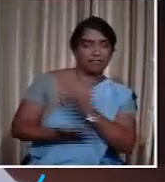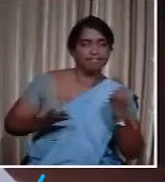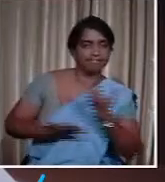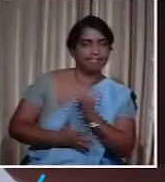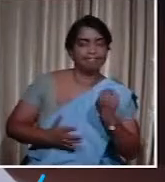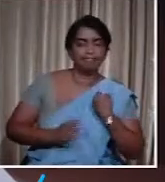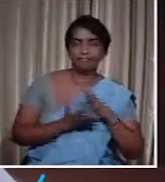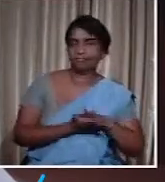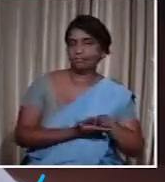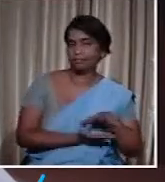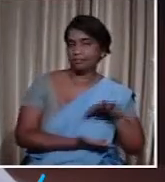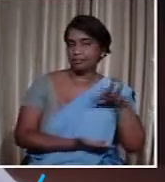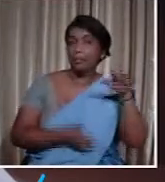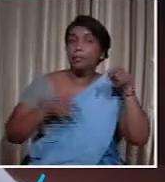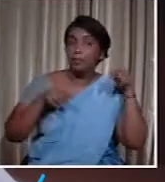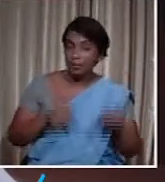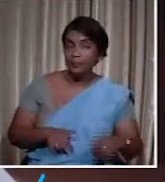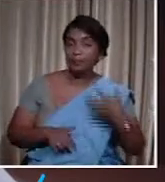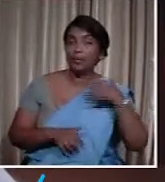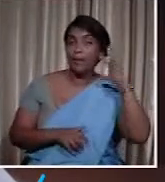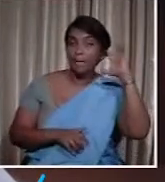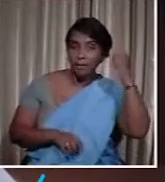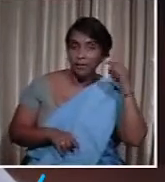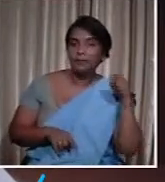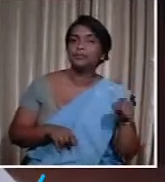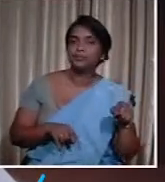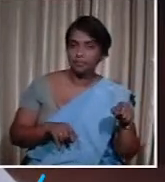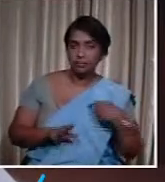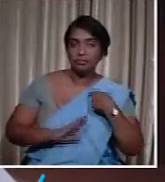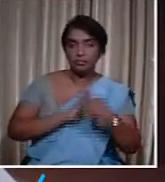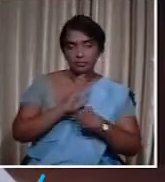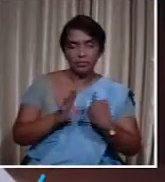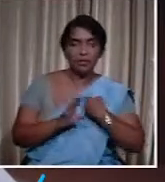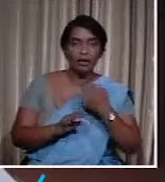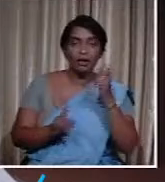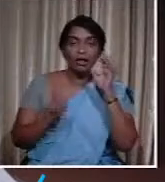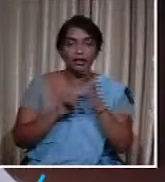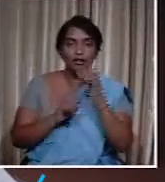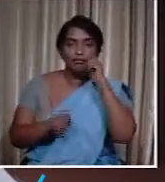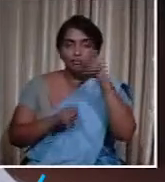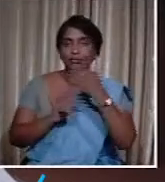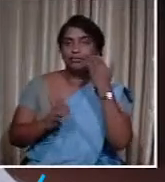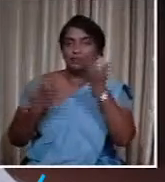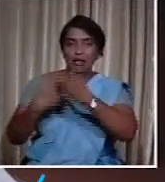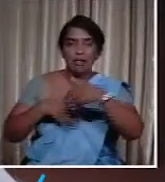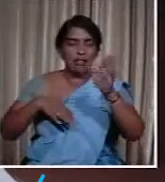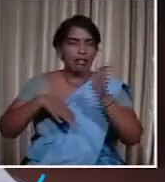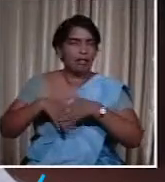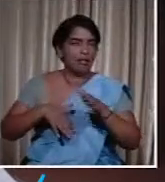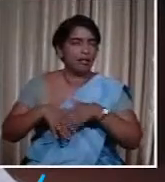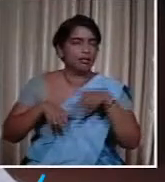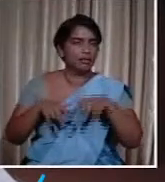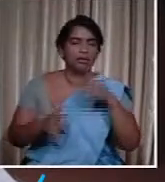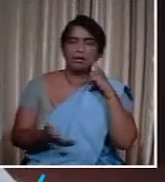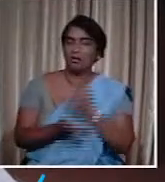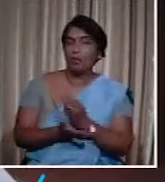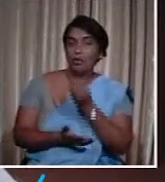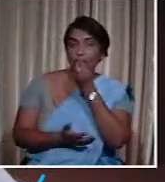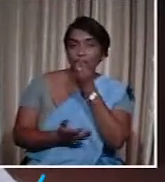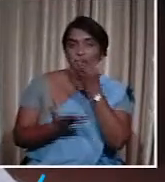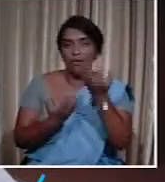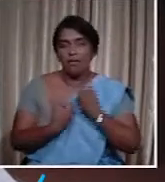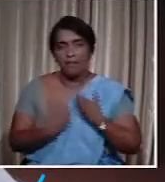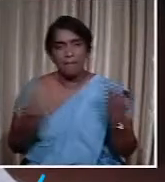ගත්තා අද මේකේ ප්‍රතිවිපාක වලට අපේ රටේ සාමාන්‍ය ජනයා පුරවැසියා මුහුණ දෙමින් තිබෙනවා ආහාර වේලක් සපයා ගන්න